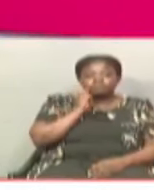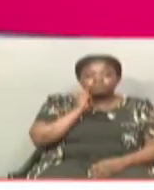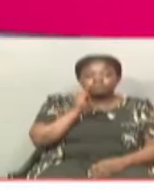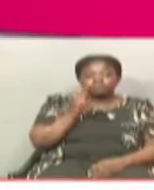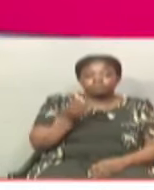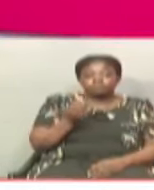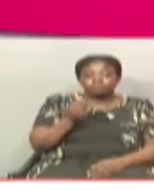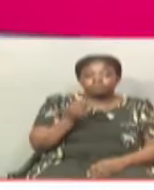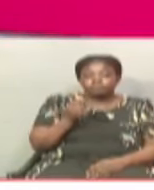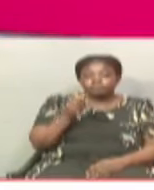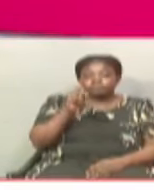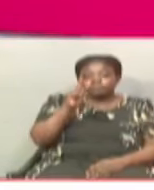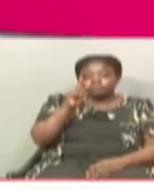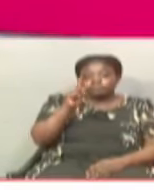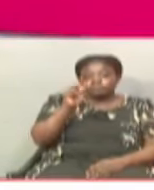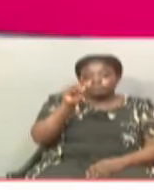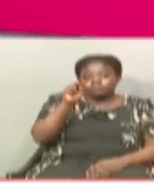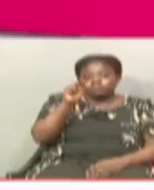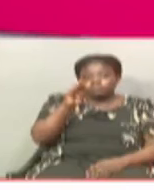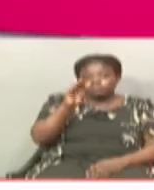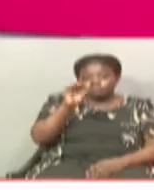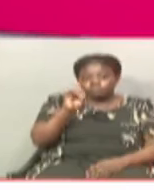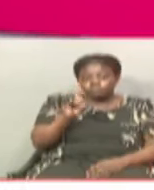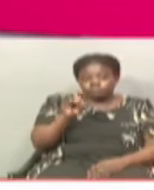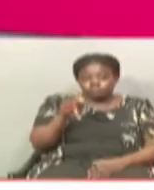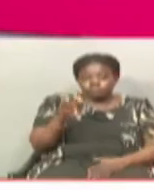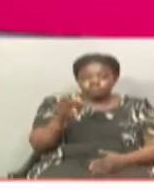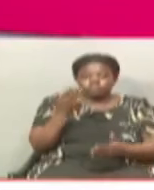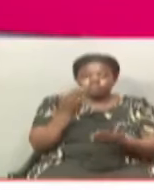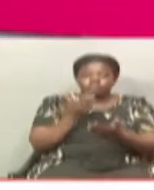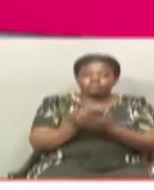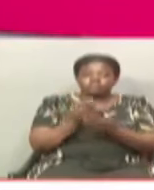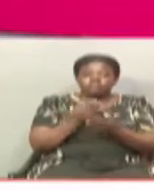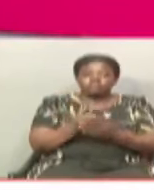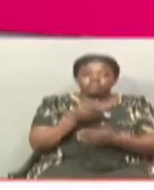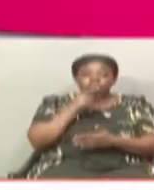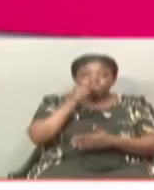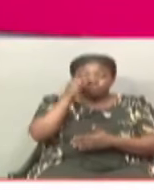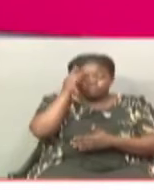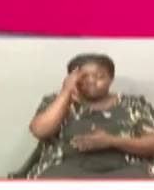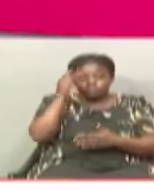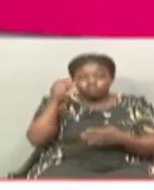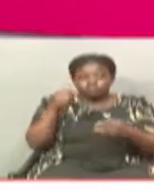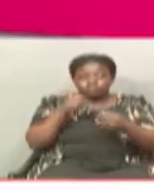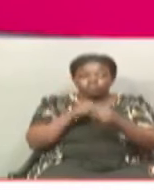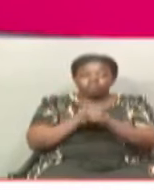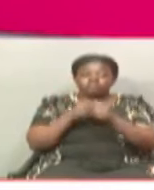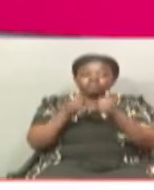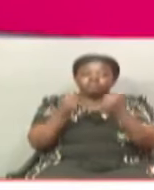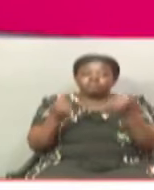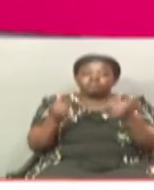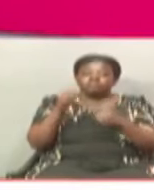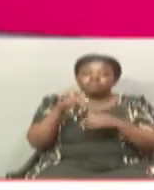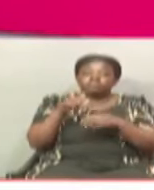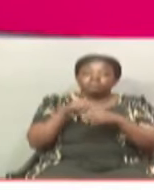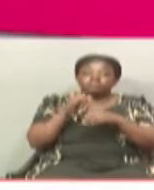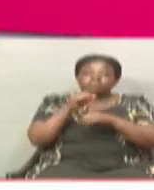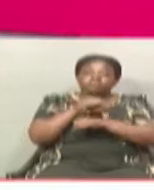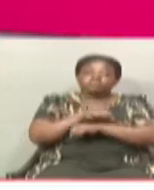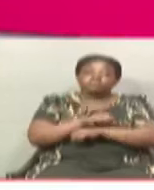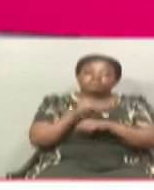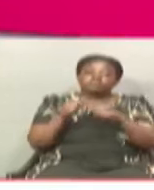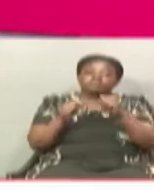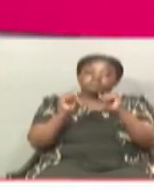Father Chibi Deo Gracious asabye abazadde okuwerera abaana baabwe mu masomero